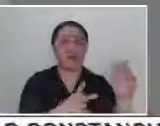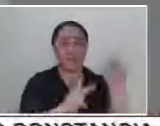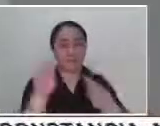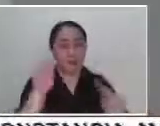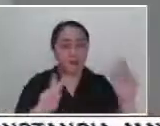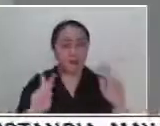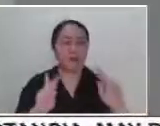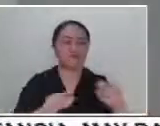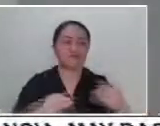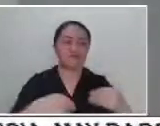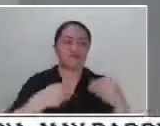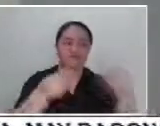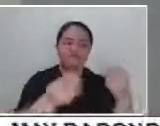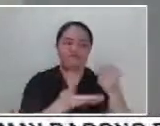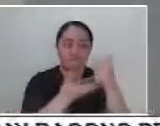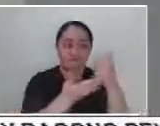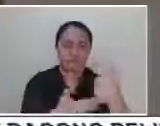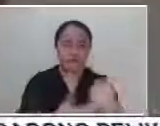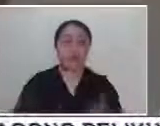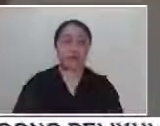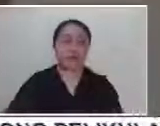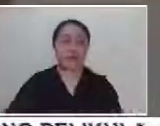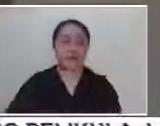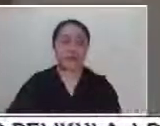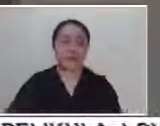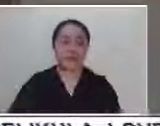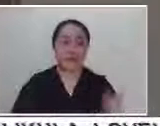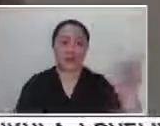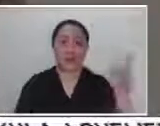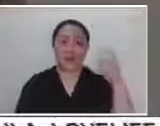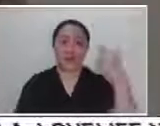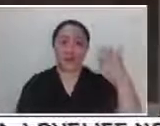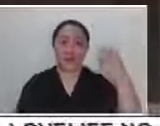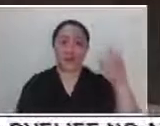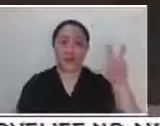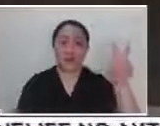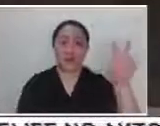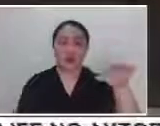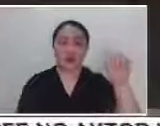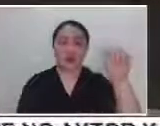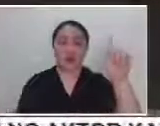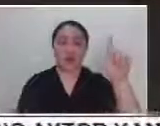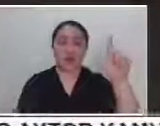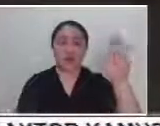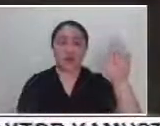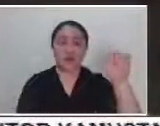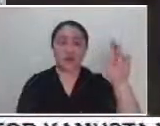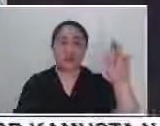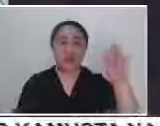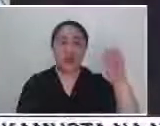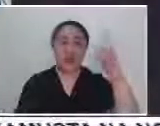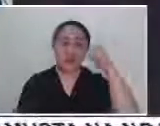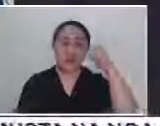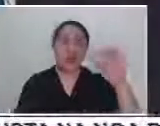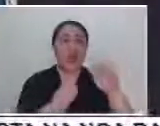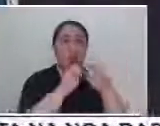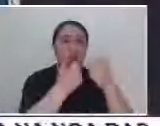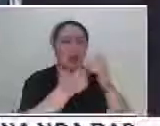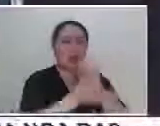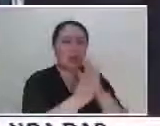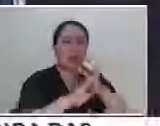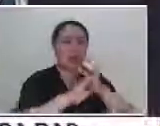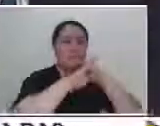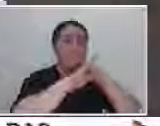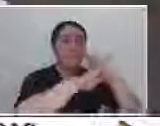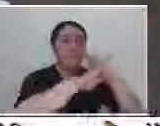Aabot sa higit 3 milyong piso halaga ng iligal na droga ang nasabat ng mga otoridad sa iba't ibang bahagi ng Luzon. Unang nasabat